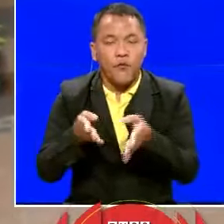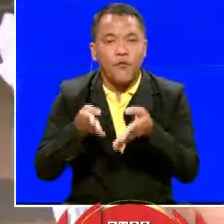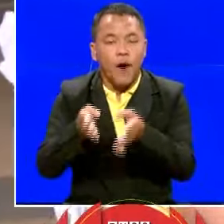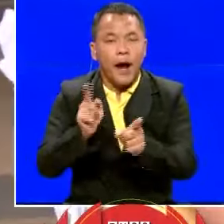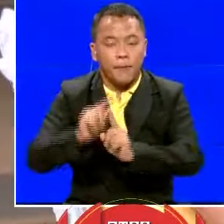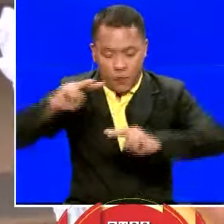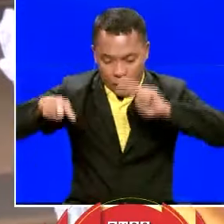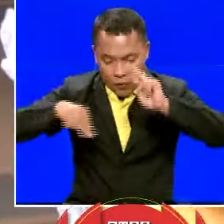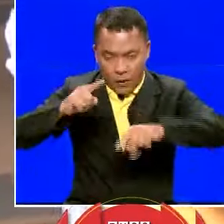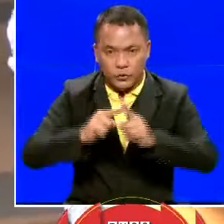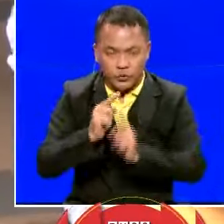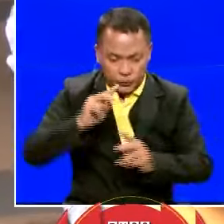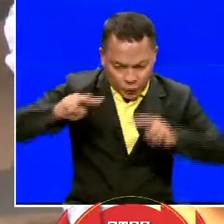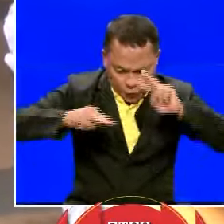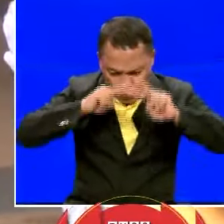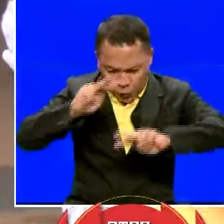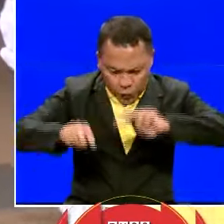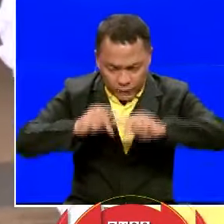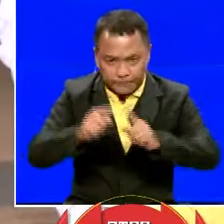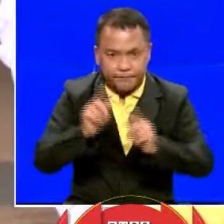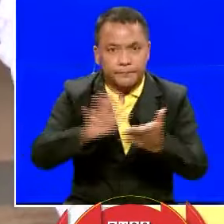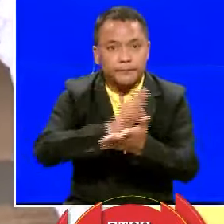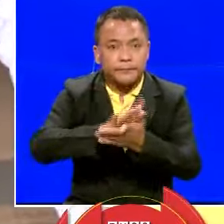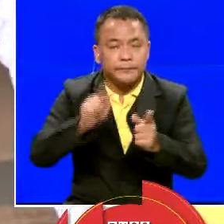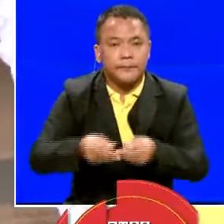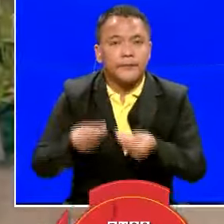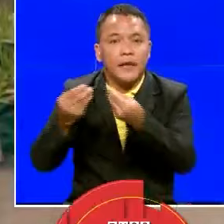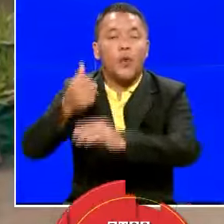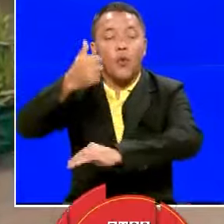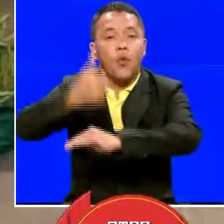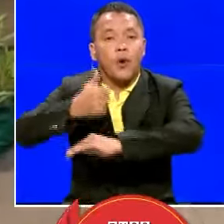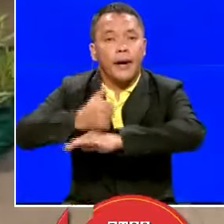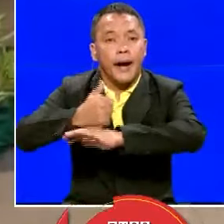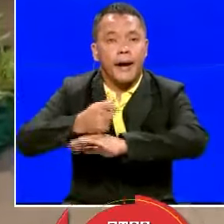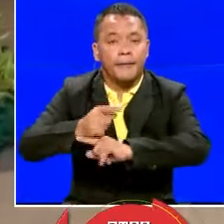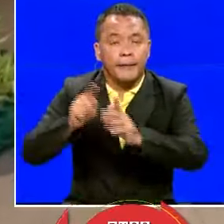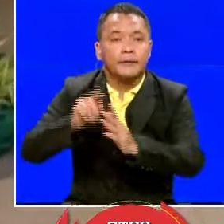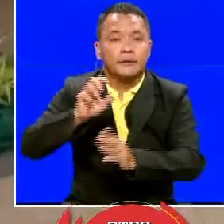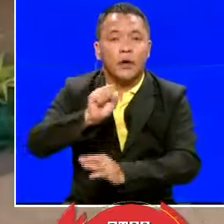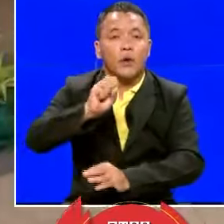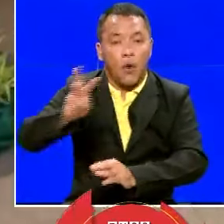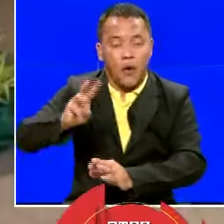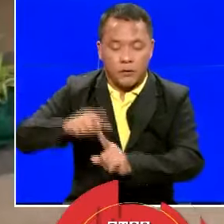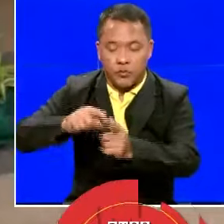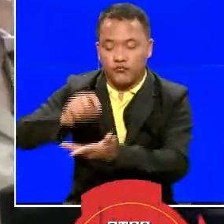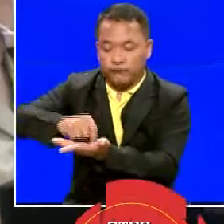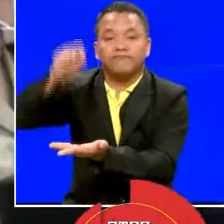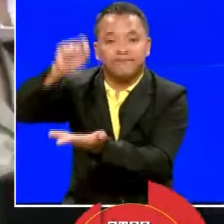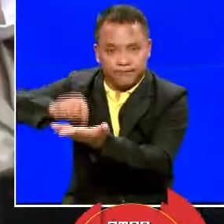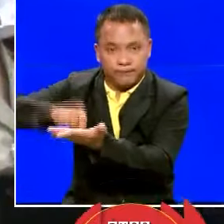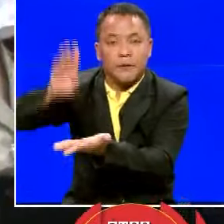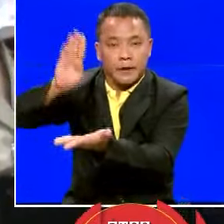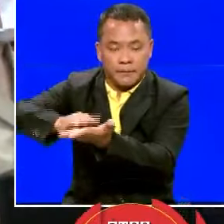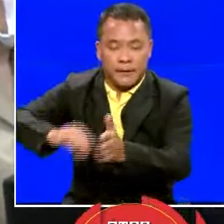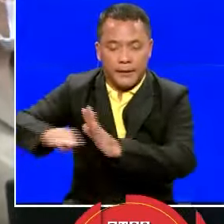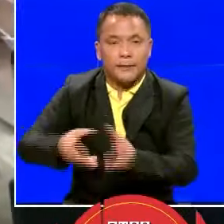และฝ่ายปกครองช่วยกันตรวจสอบก่อนที่จะนำเอกสารทั้งหมดไปให้ผู้อำนวยการเลือกสมาชิกวุฒิสภาลงลายมือชื่อ